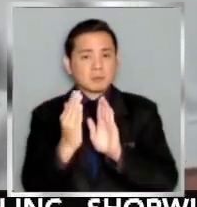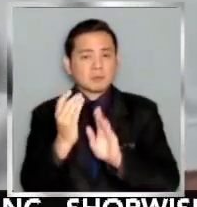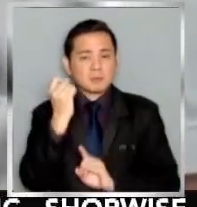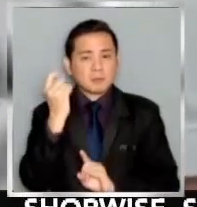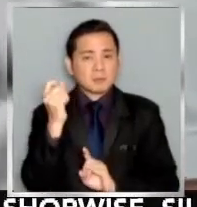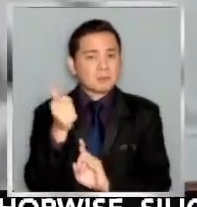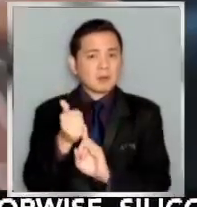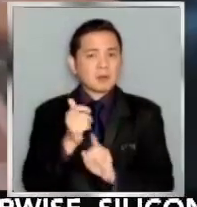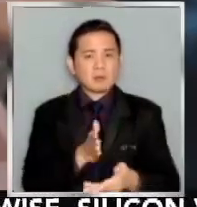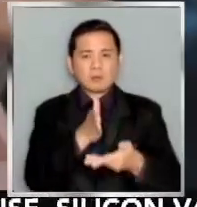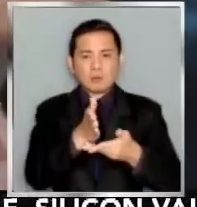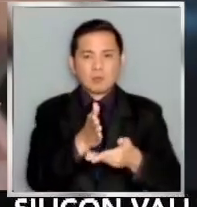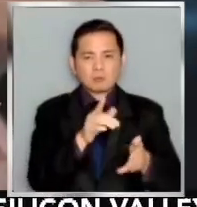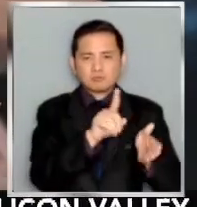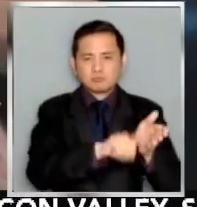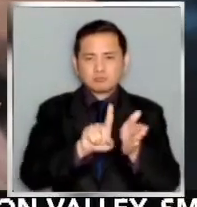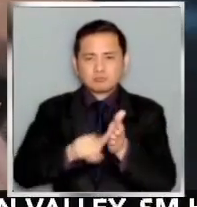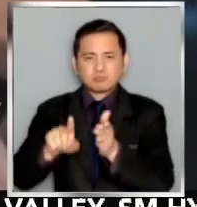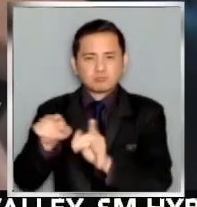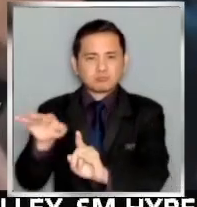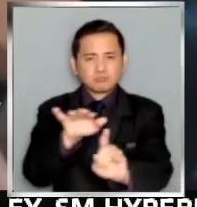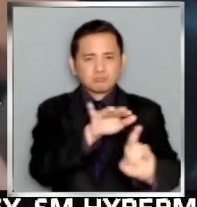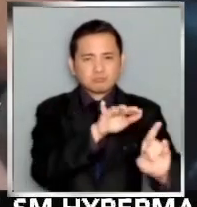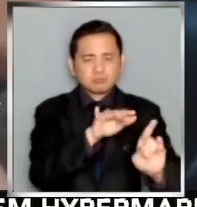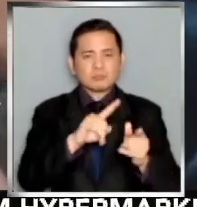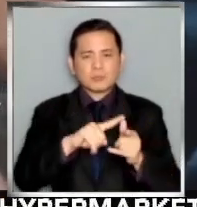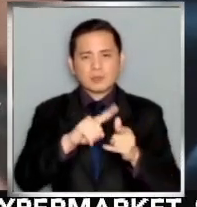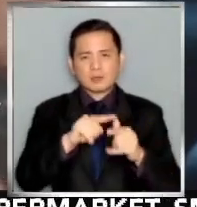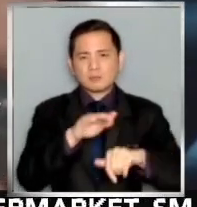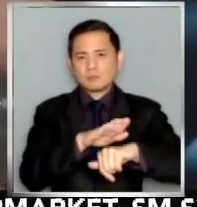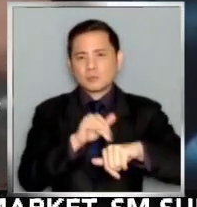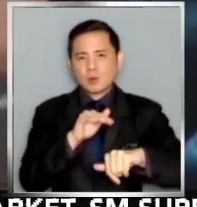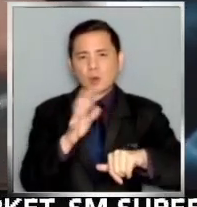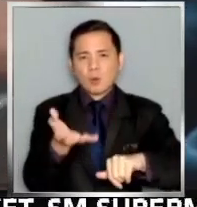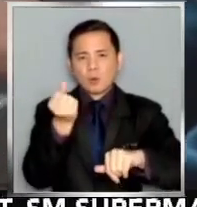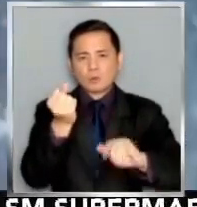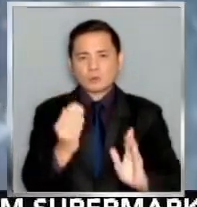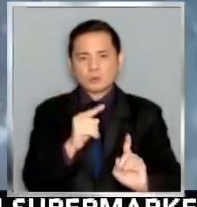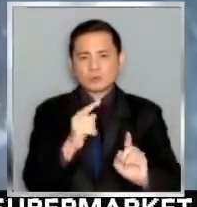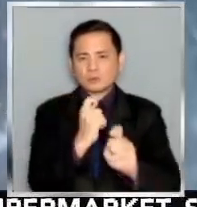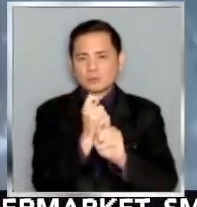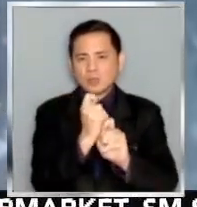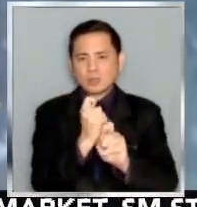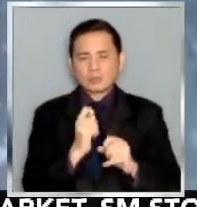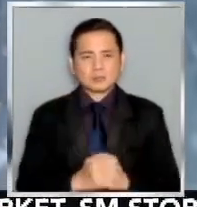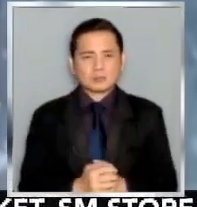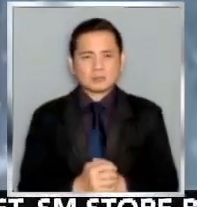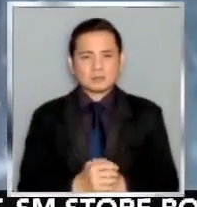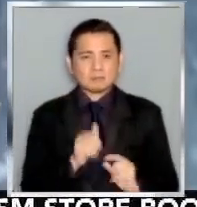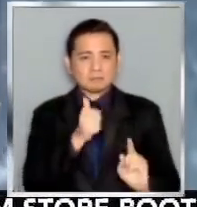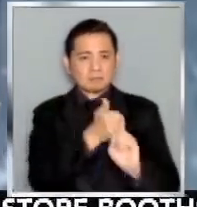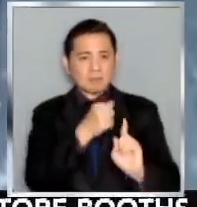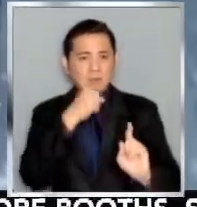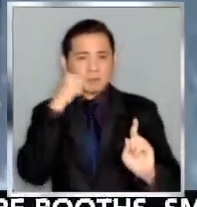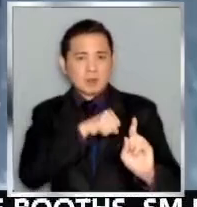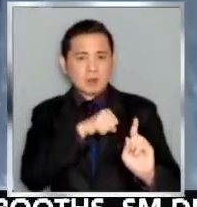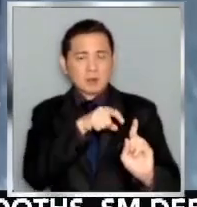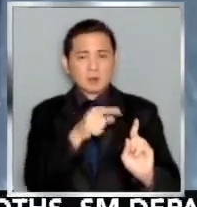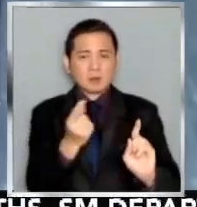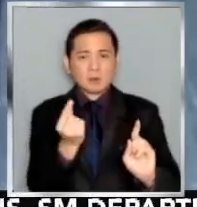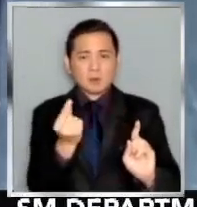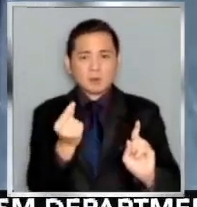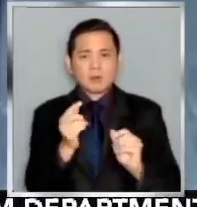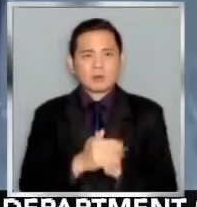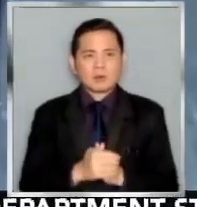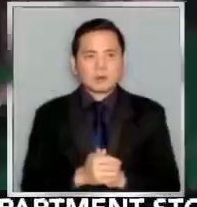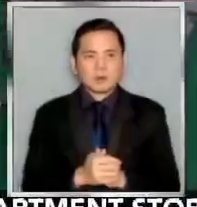at pinatawag din ang may-ari ng mga truck sa barangay. Dahil sa paglabag, inisyuhan nila ng illegal parking